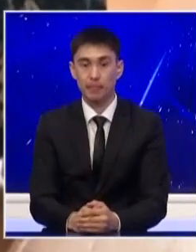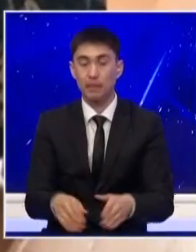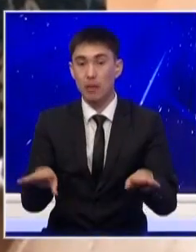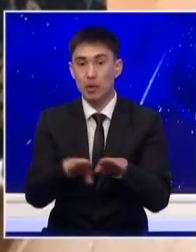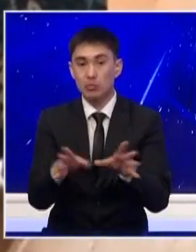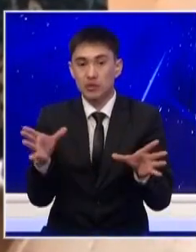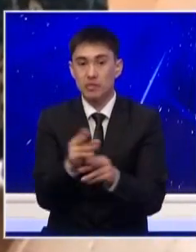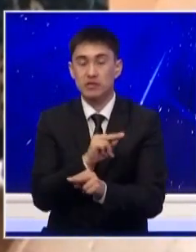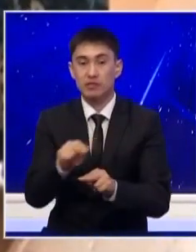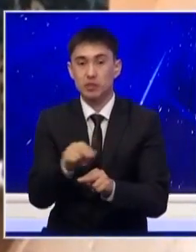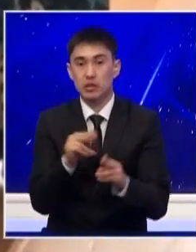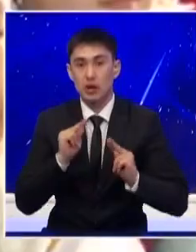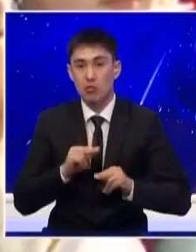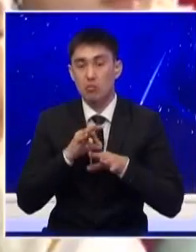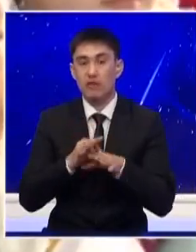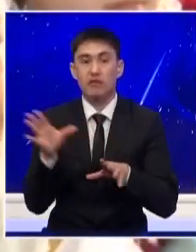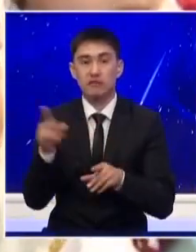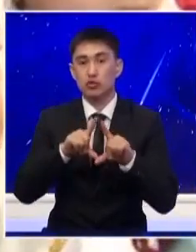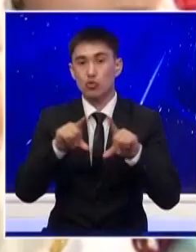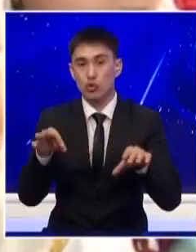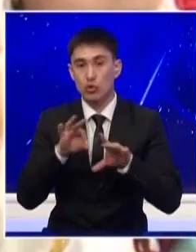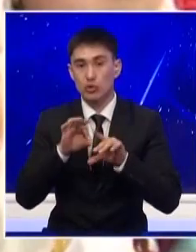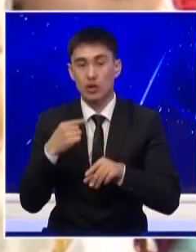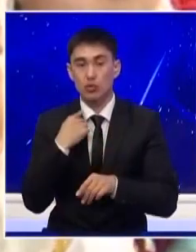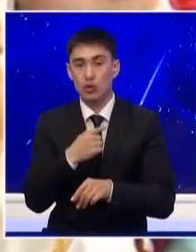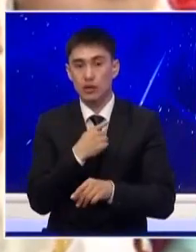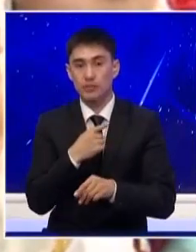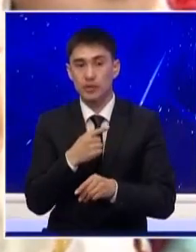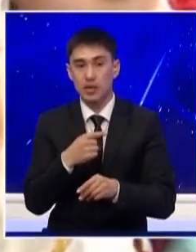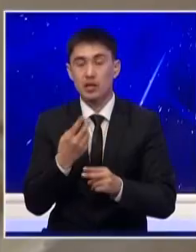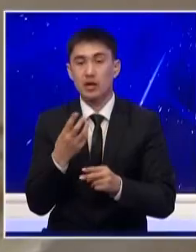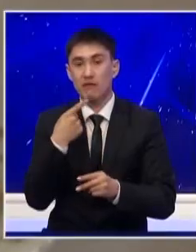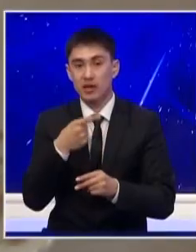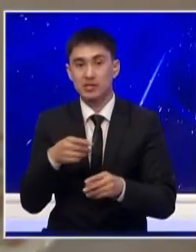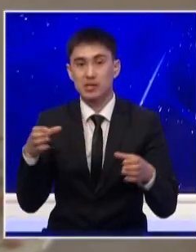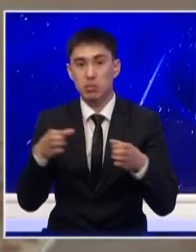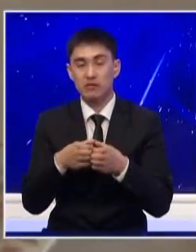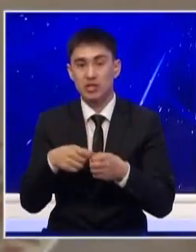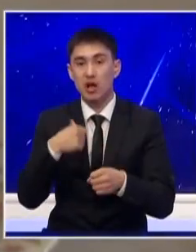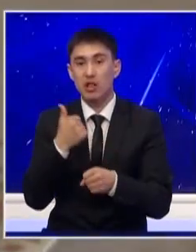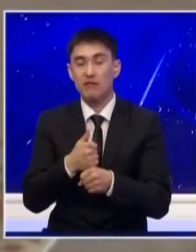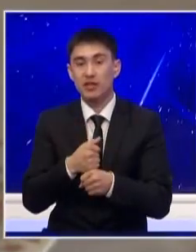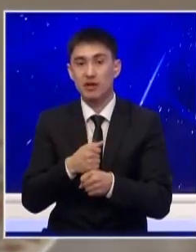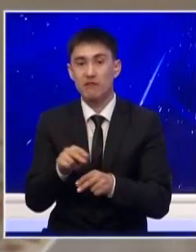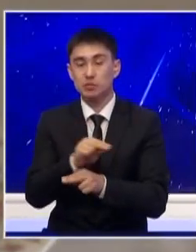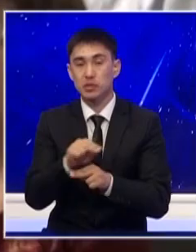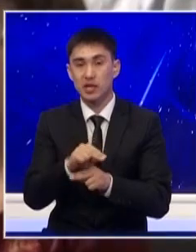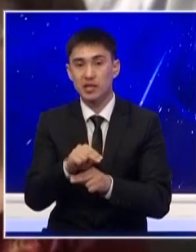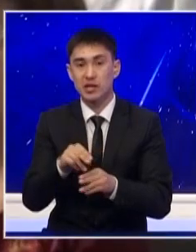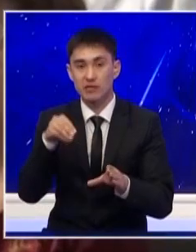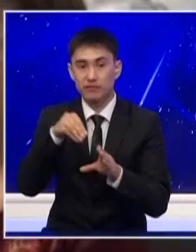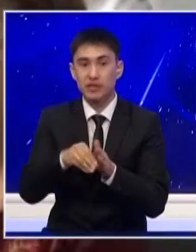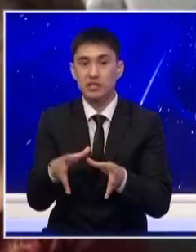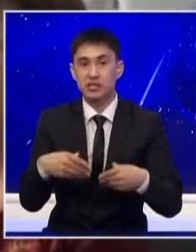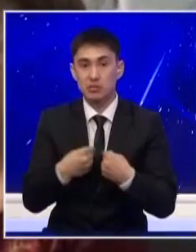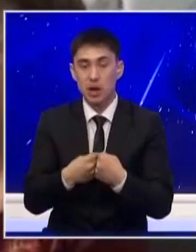совместная воспитательная работа проводится во всех учебных заведениях Талдыкургана. Безусловно, говорят собравшиеся, главные основы воспитания закладывает